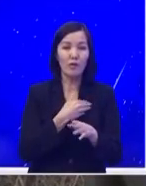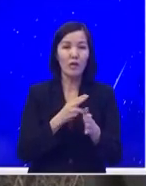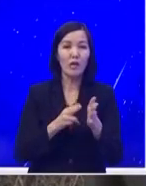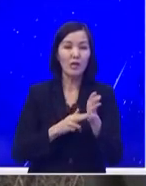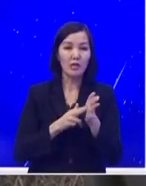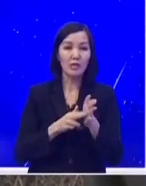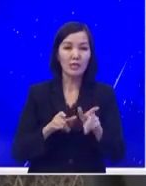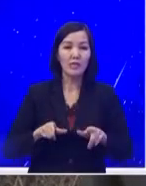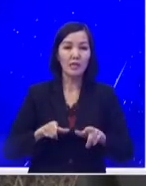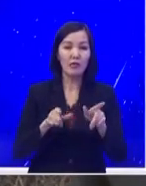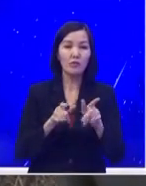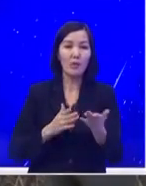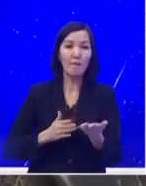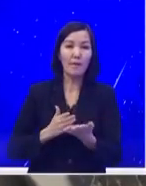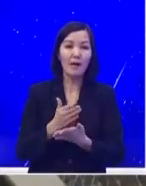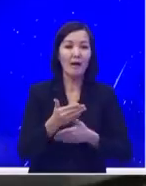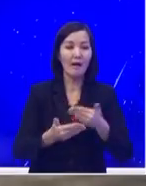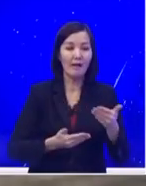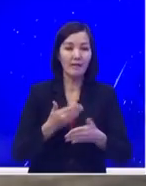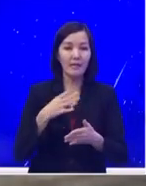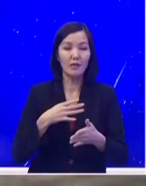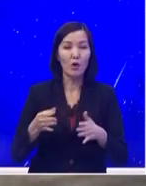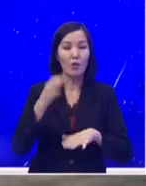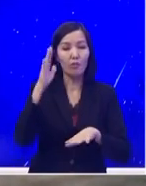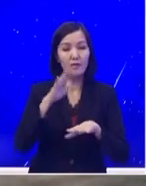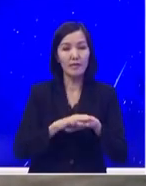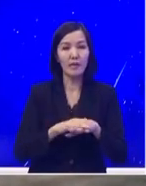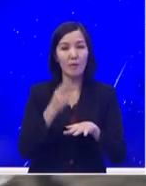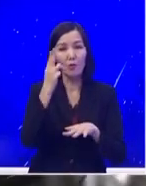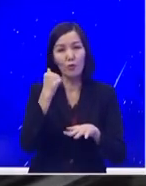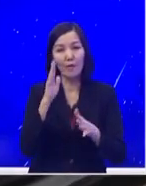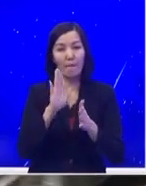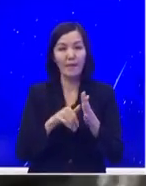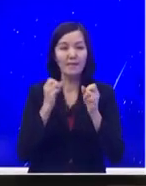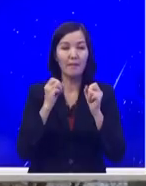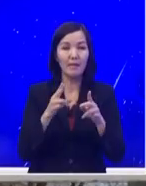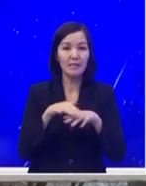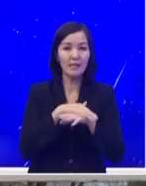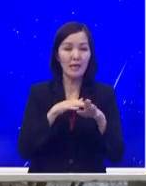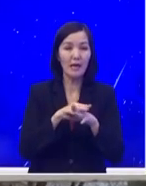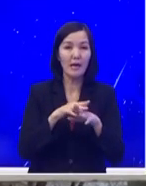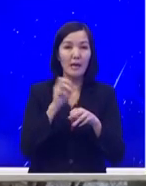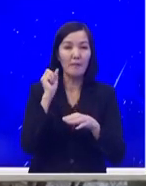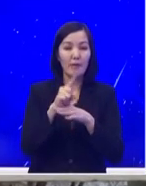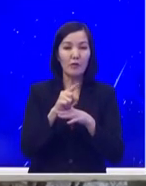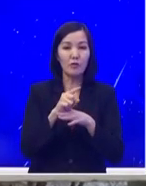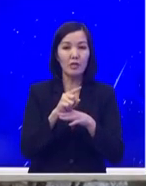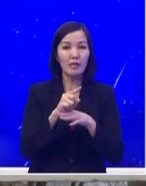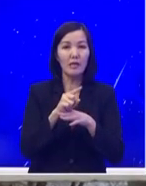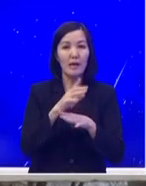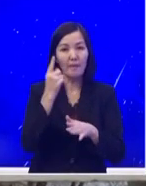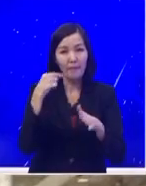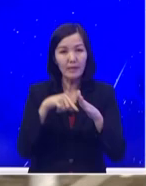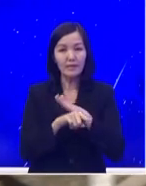путь на свой страх и риск. Понимая всю ситуацию, Амандык Баталов ради удобства и безопасности граждан поручил построить надземный переход. На